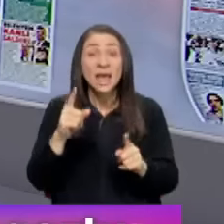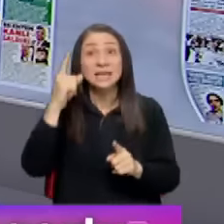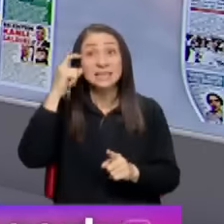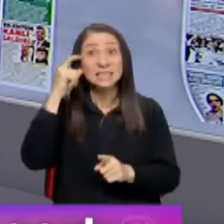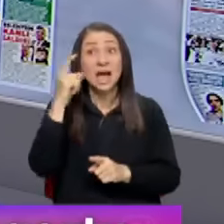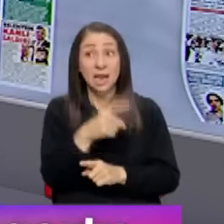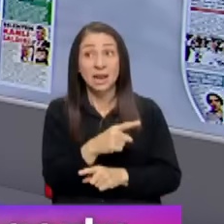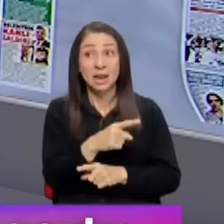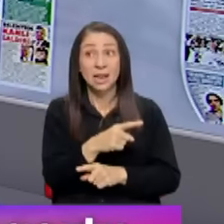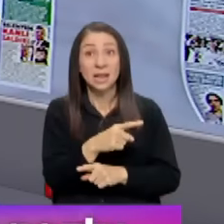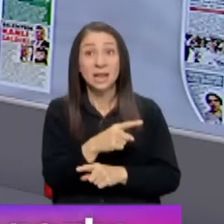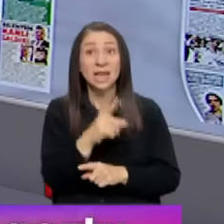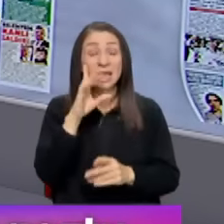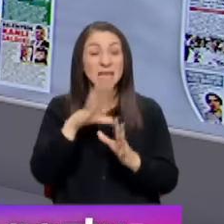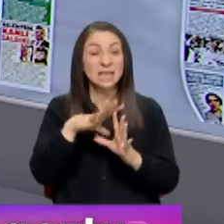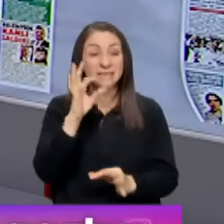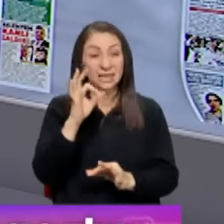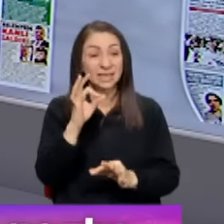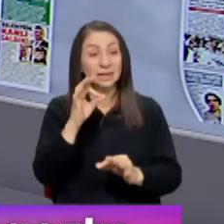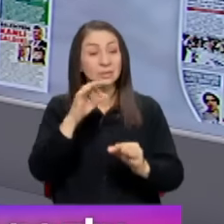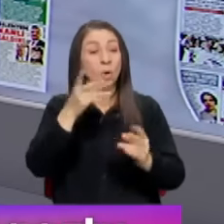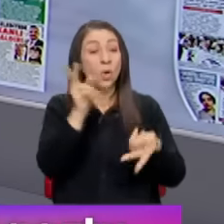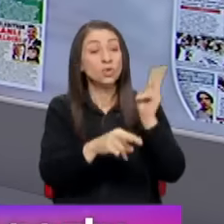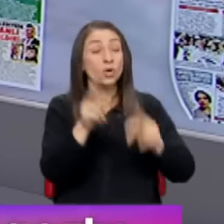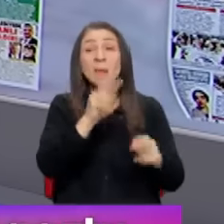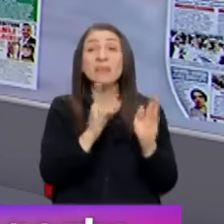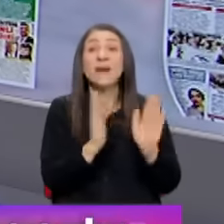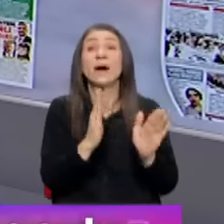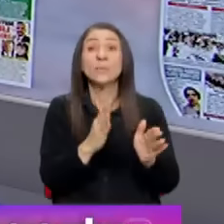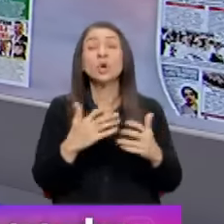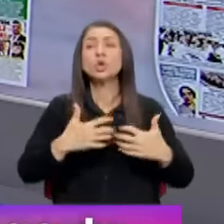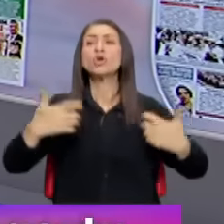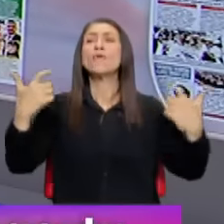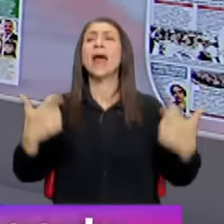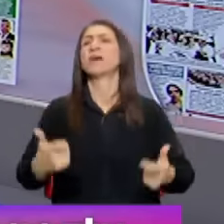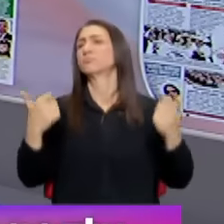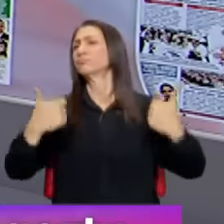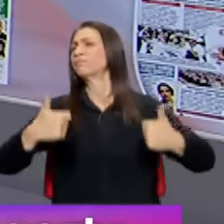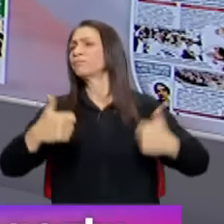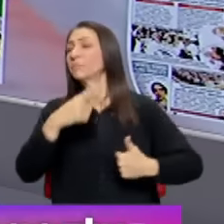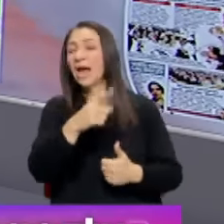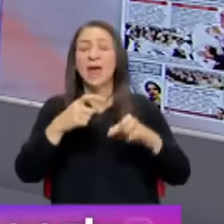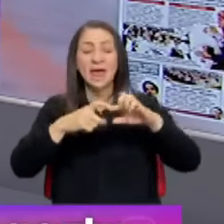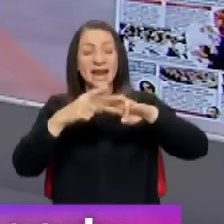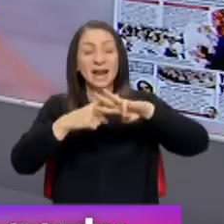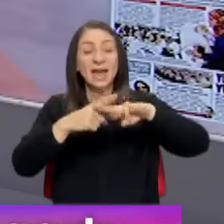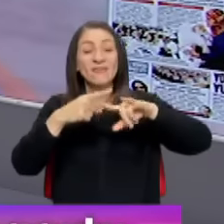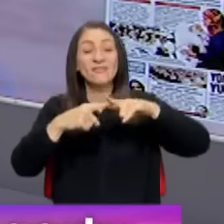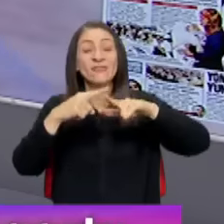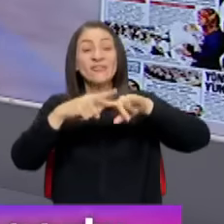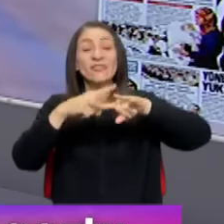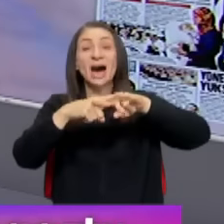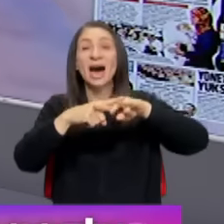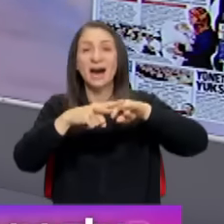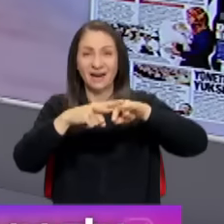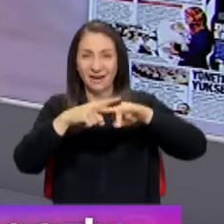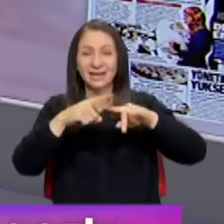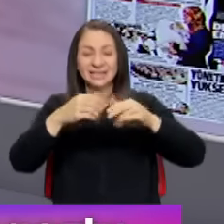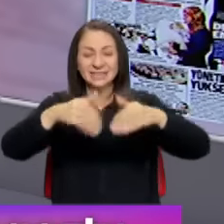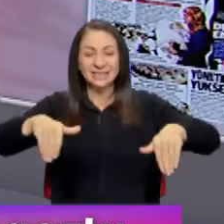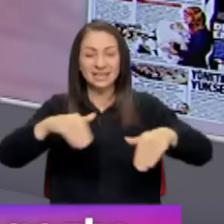İsrail insanları, sivilleri katletmeye devam ediyor. Güvenli dediği yerde Refah sınır kapısında vurdu bu